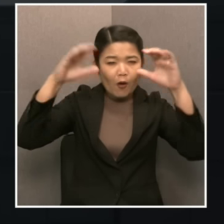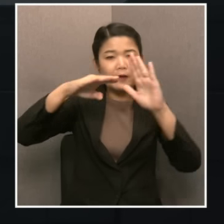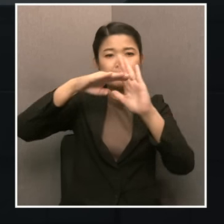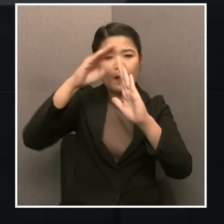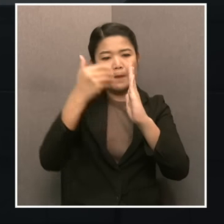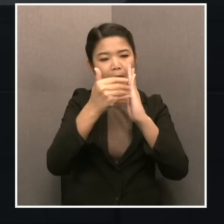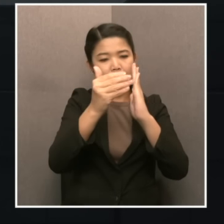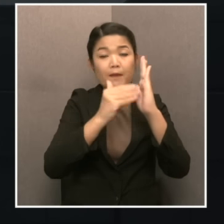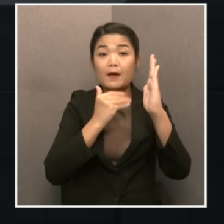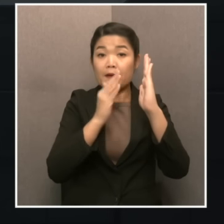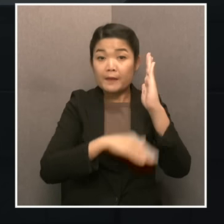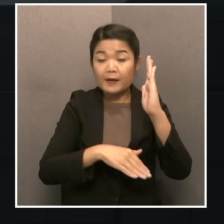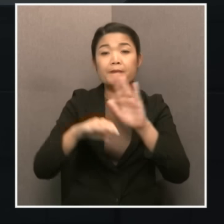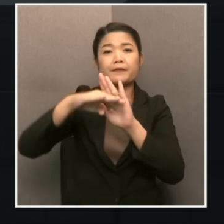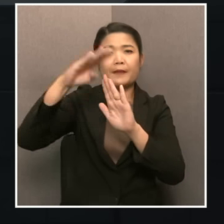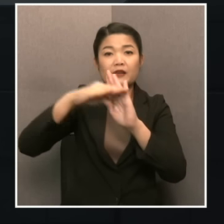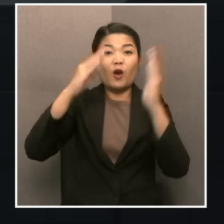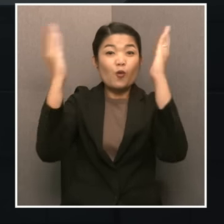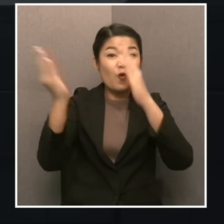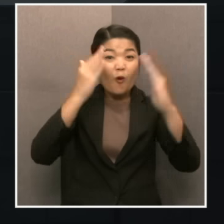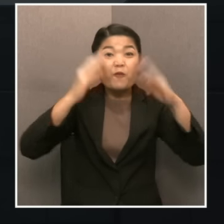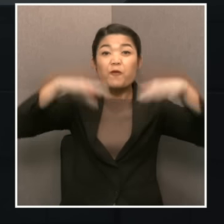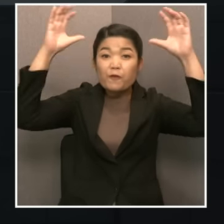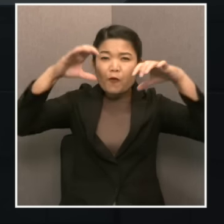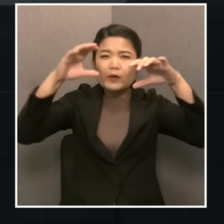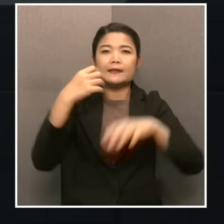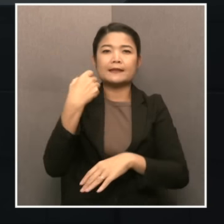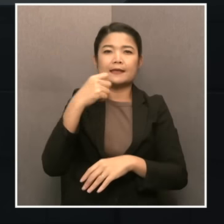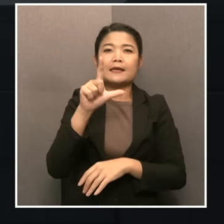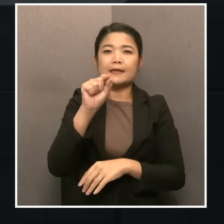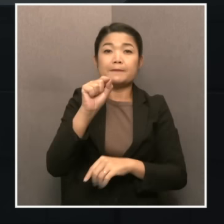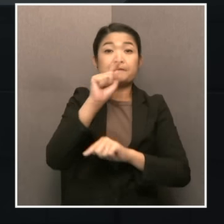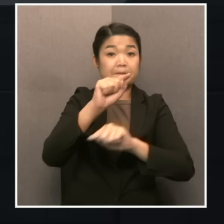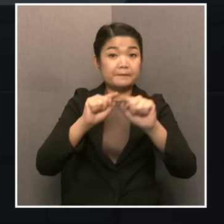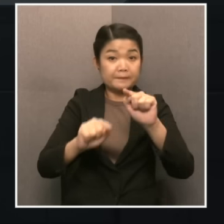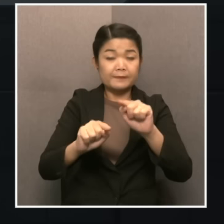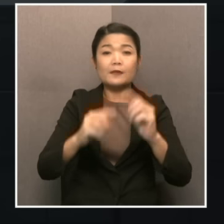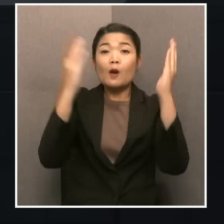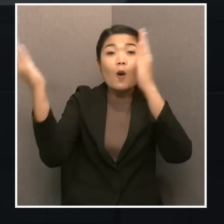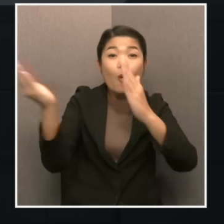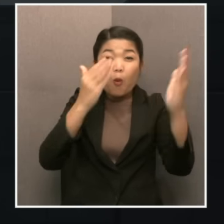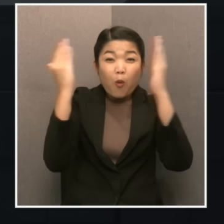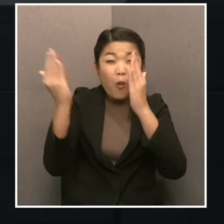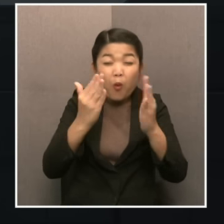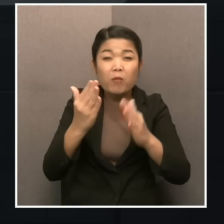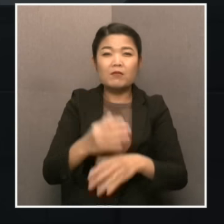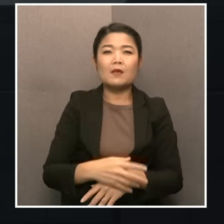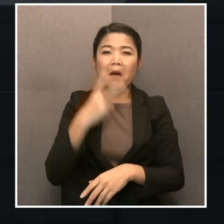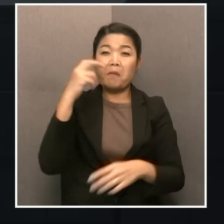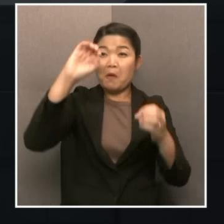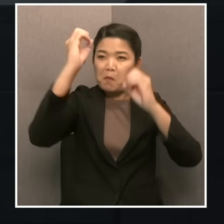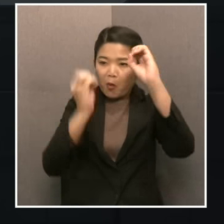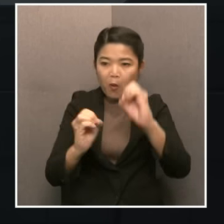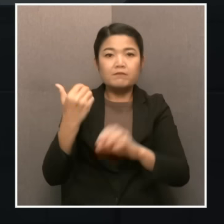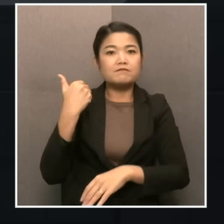นะคะสำหรับภาคเหนือมีพายุฝนฟ้าคะนองร้อยละ20ของพื้นที่ลมกระโชกแรงและลูกเห็บตกบางแห่ง